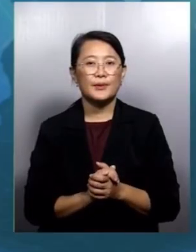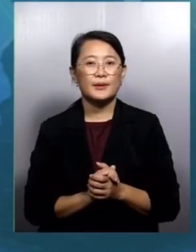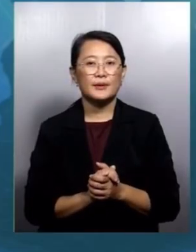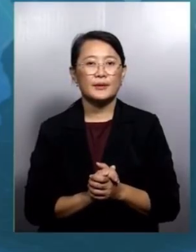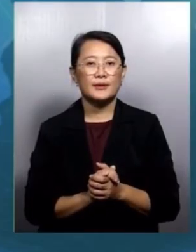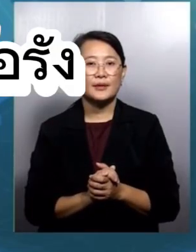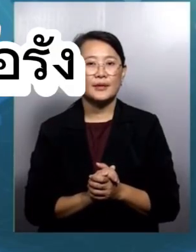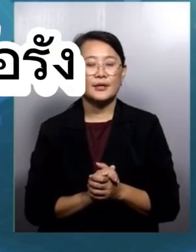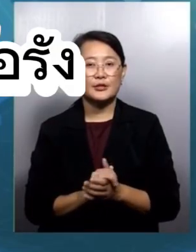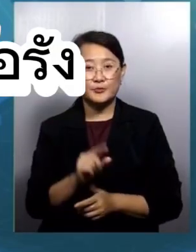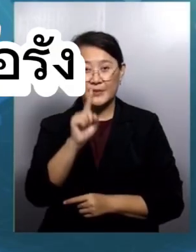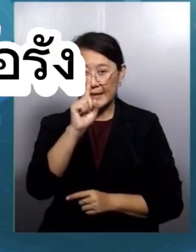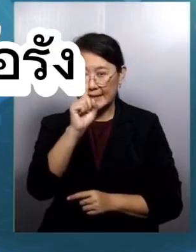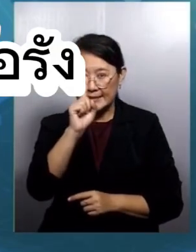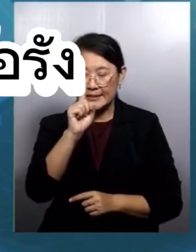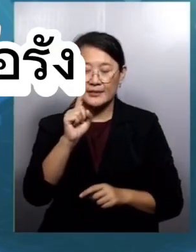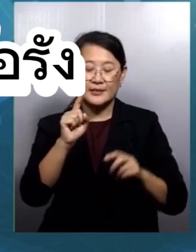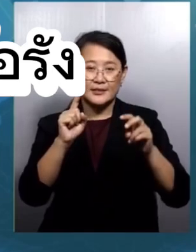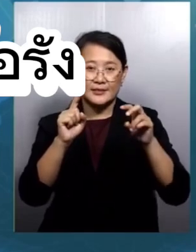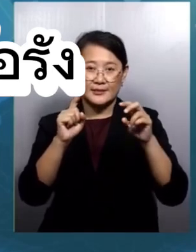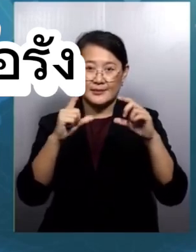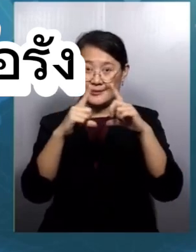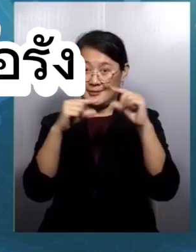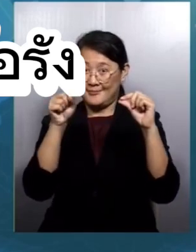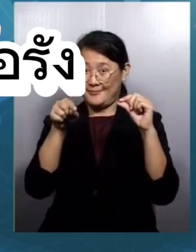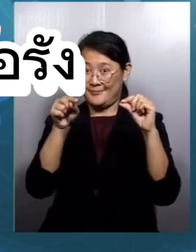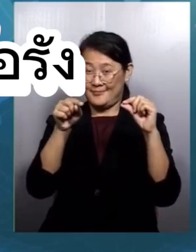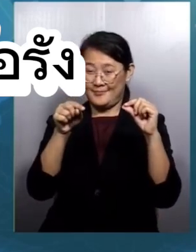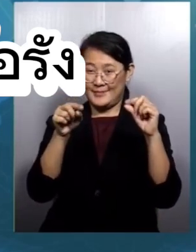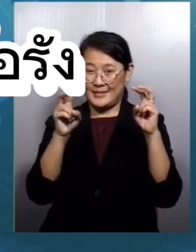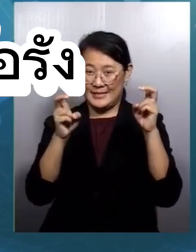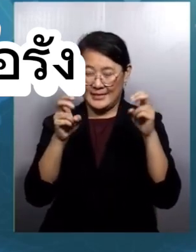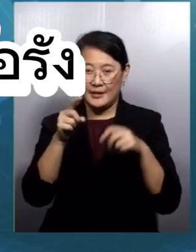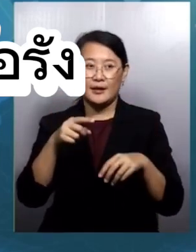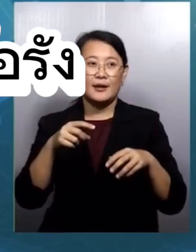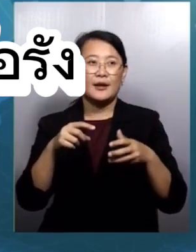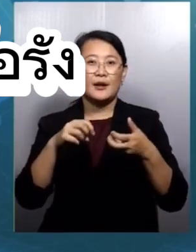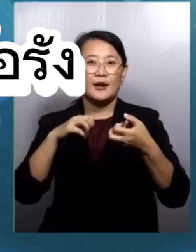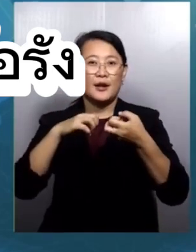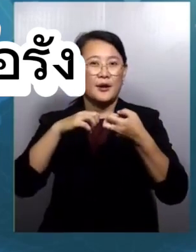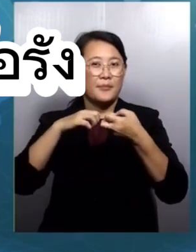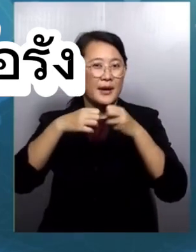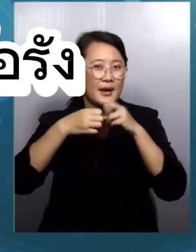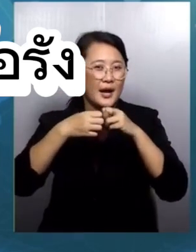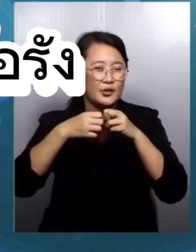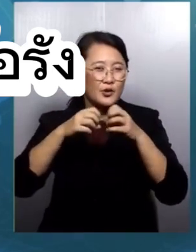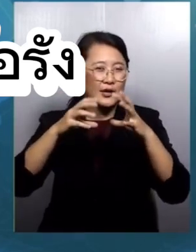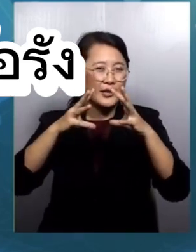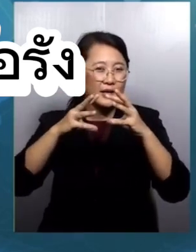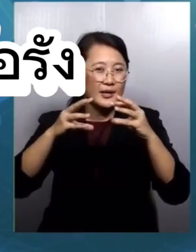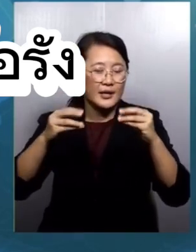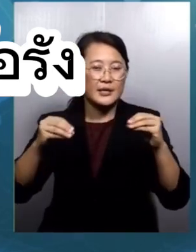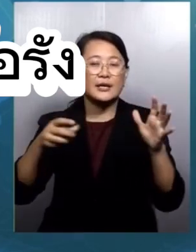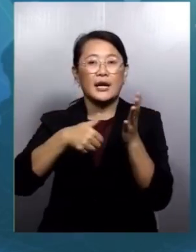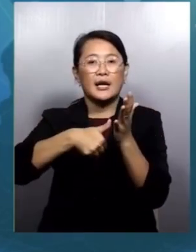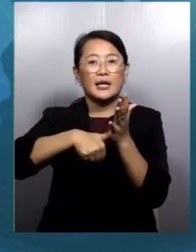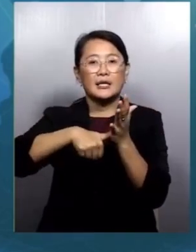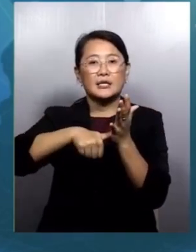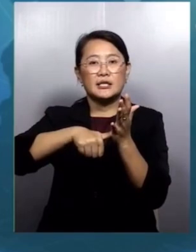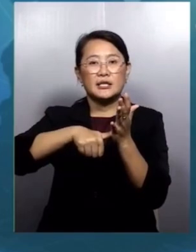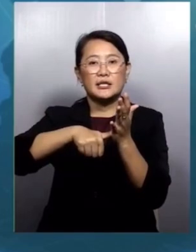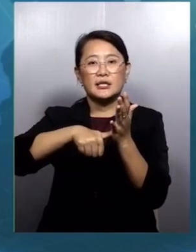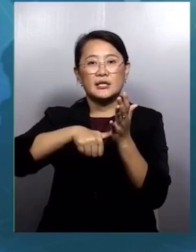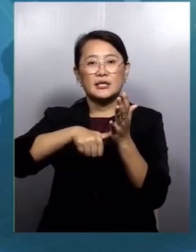อีกอันหนึ่งประเด็นอีกอันหนึ่งก็คือว่าอเมริกาเนี่ยเขามีปัญหาพื้นฐานอันหนึ่งคือหนี้สาธารณะเขาสูงมากตอ